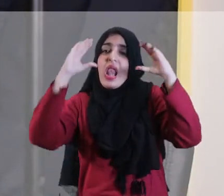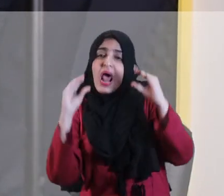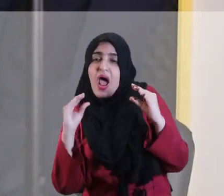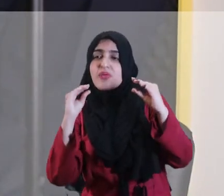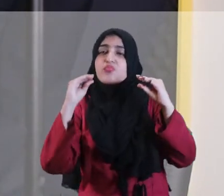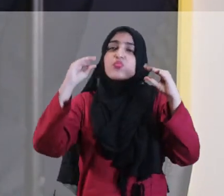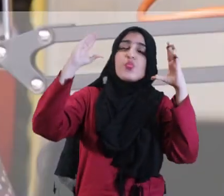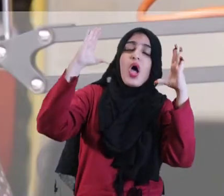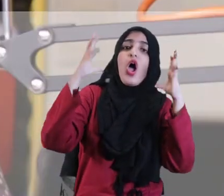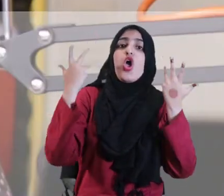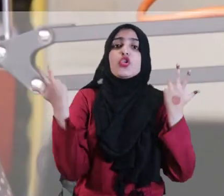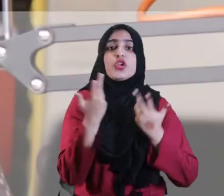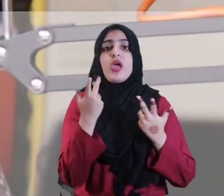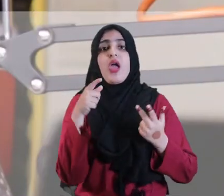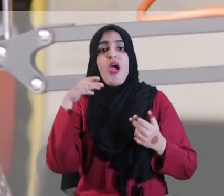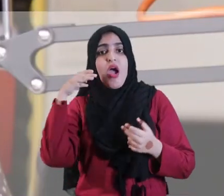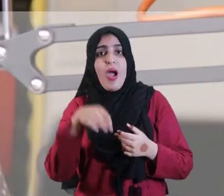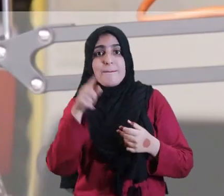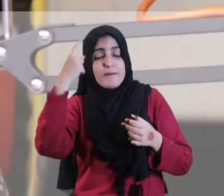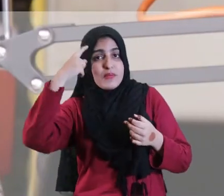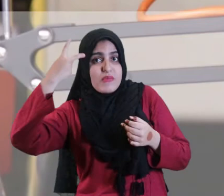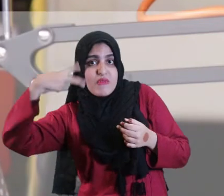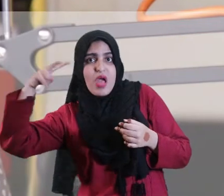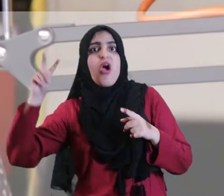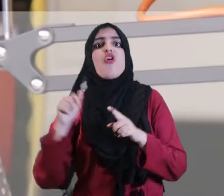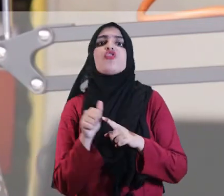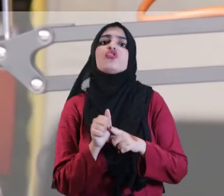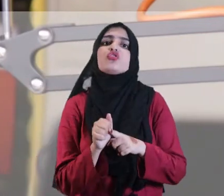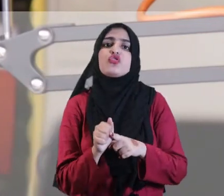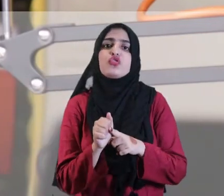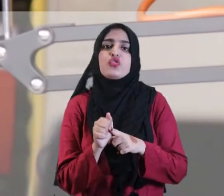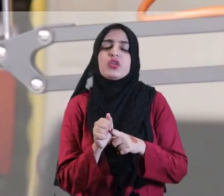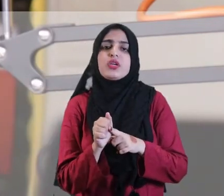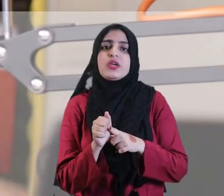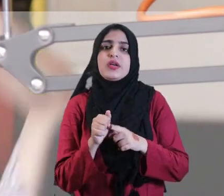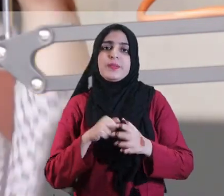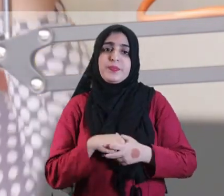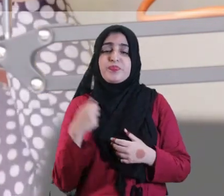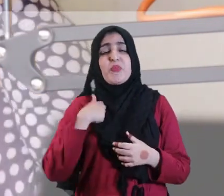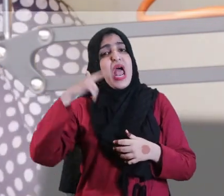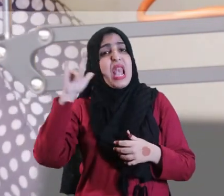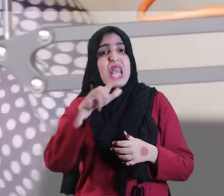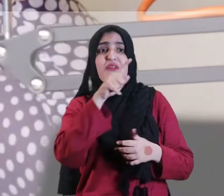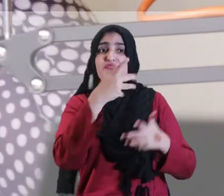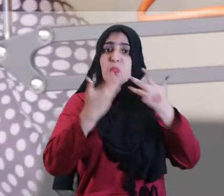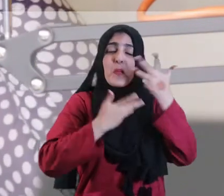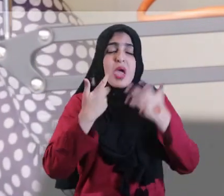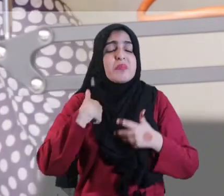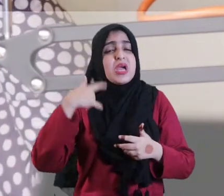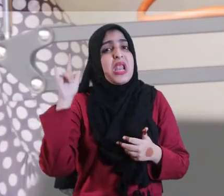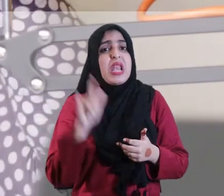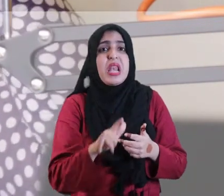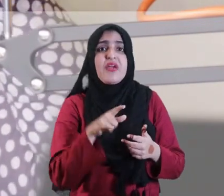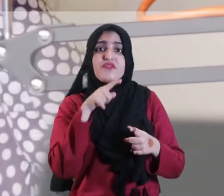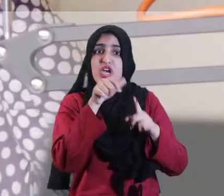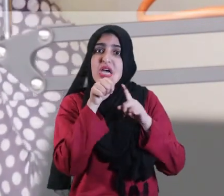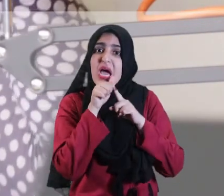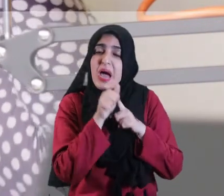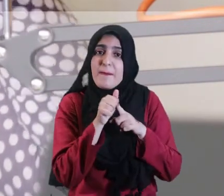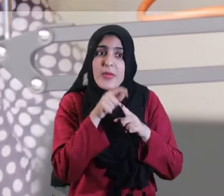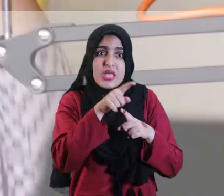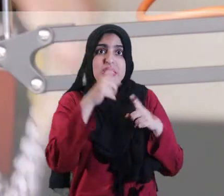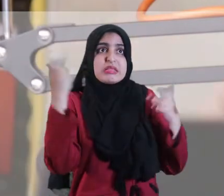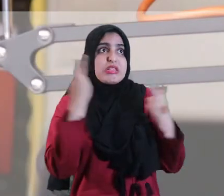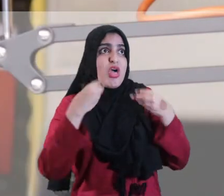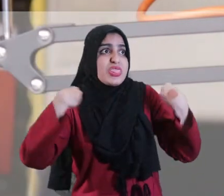योर माइंड या आधे लव्स टो फीयर नथिंग इज़ इंपॉर्टेंट यूज Amazing सैफ रिस्टोर